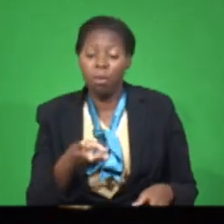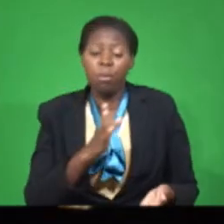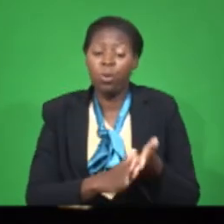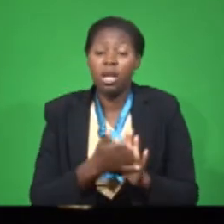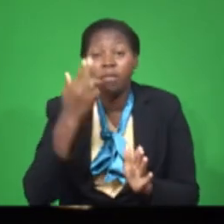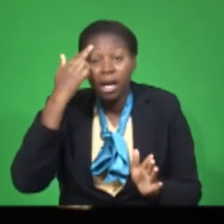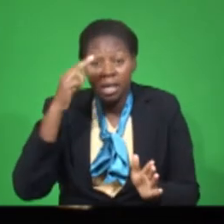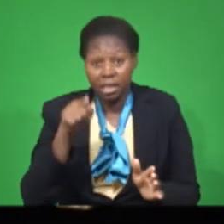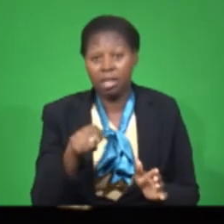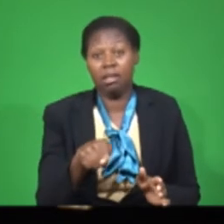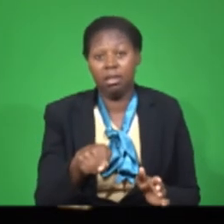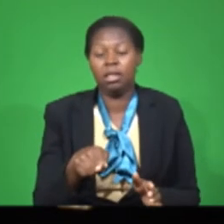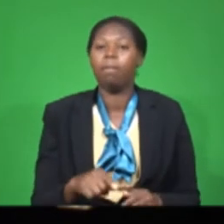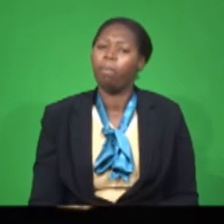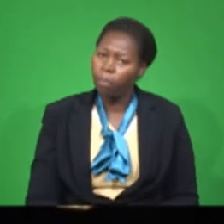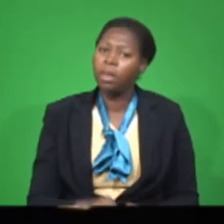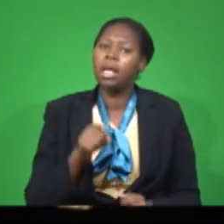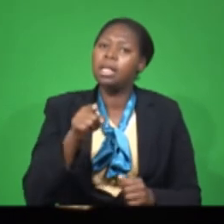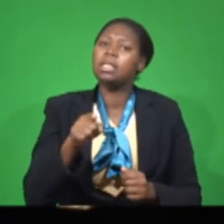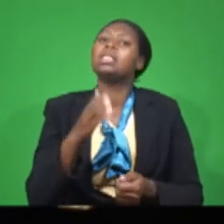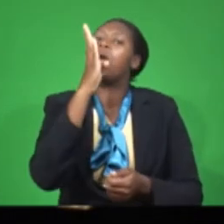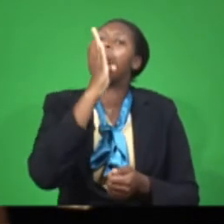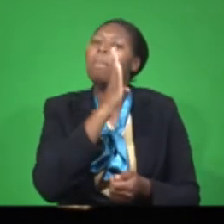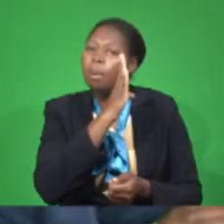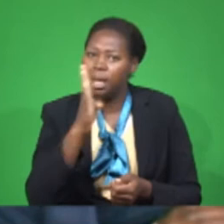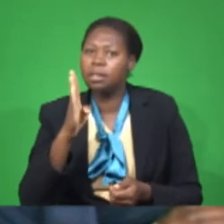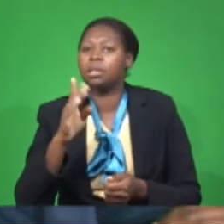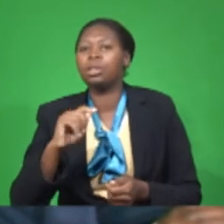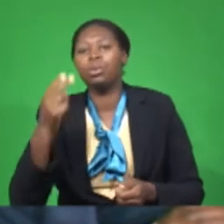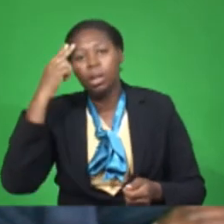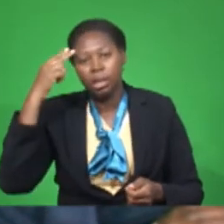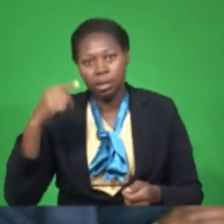Unoda chikomborero kunzwisisa zvibojeka zvinhu izvi. Ungoti ndakuzvidawo.